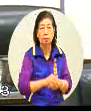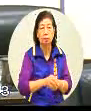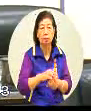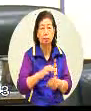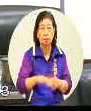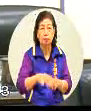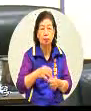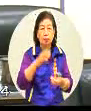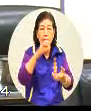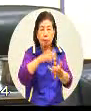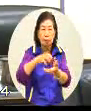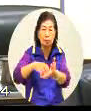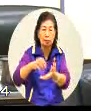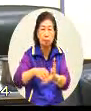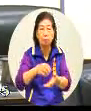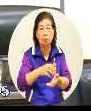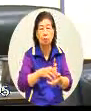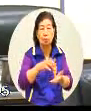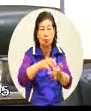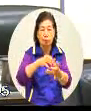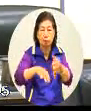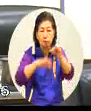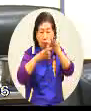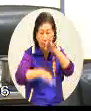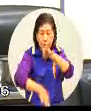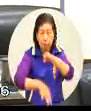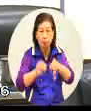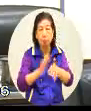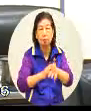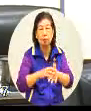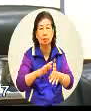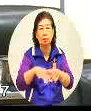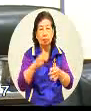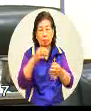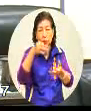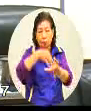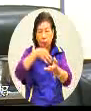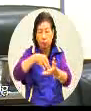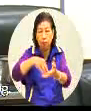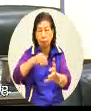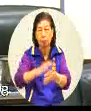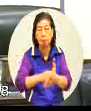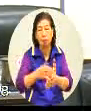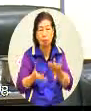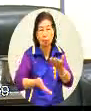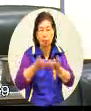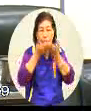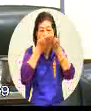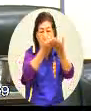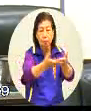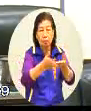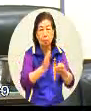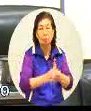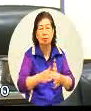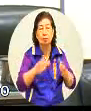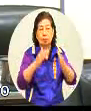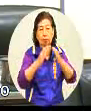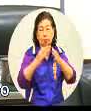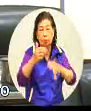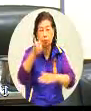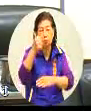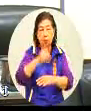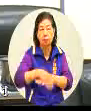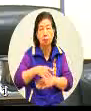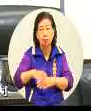登陈情书，登六百几个名名陈情书，有哦市长，啊市长唔知看有对无，我唔知，已经有送给教务局，送给市